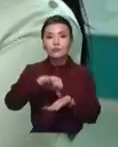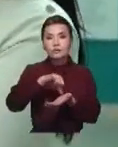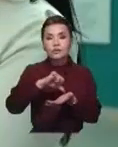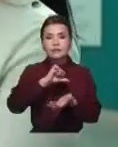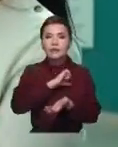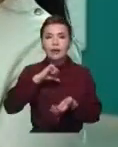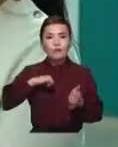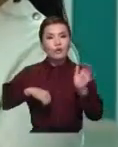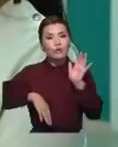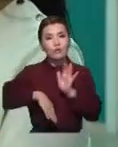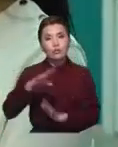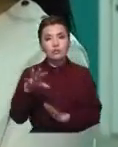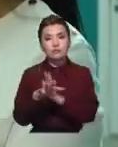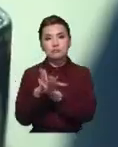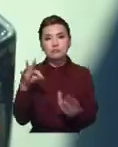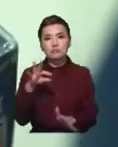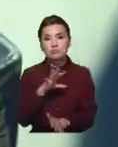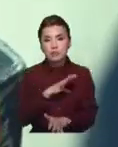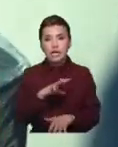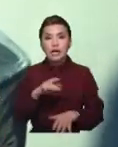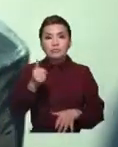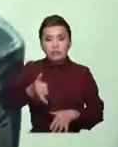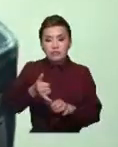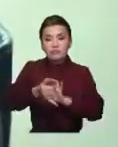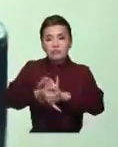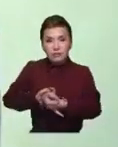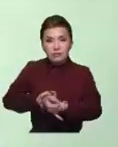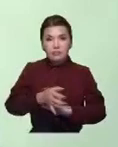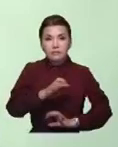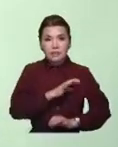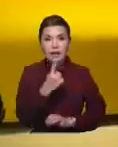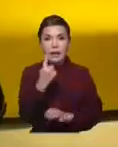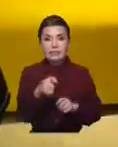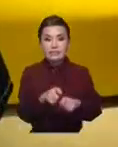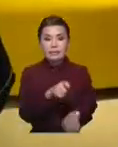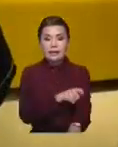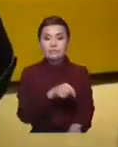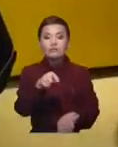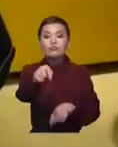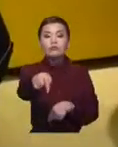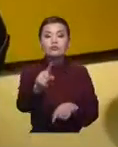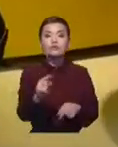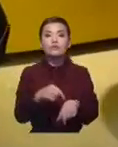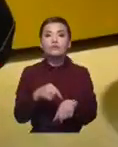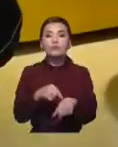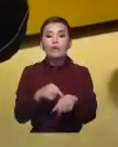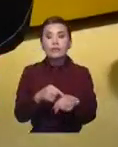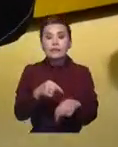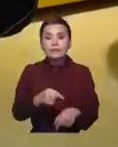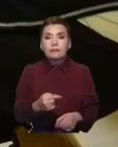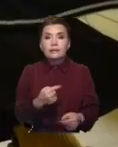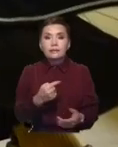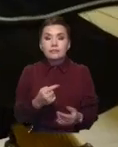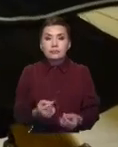үздік 9-дыққа енген. Аяққа тағылатын құрылғы электронды білезік 1 метр ара қашықтықтағы нысанды сезіп, иесіне діріл